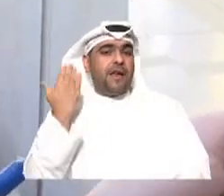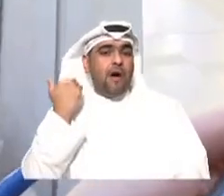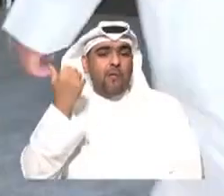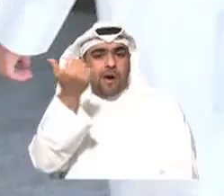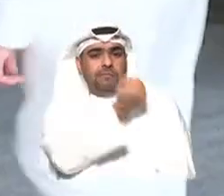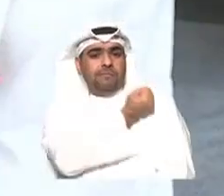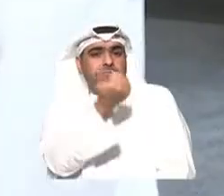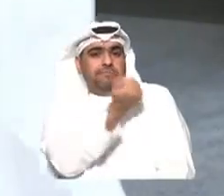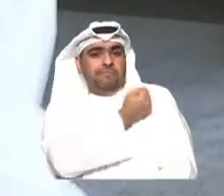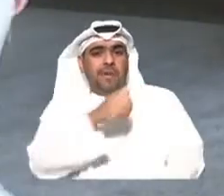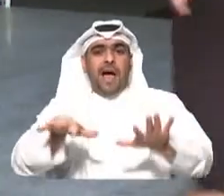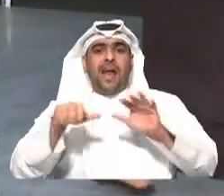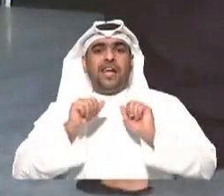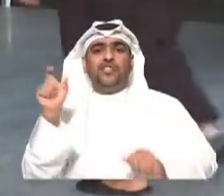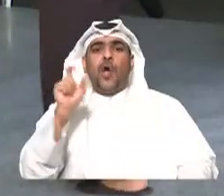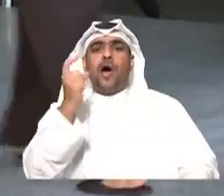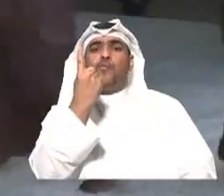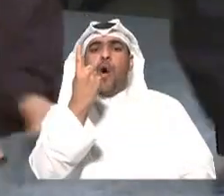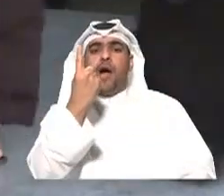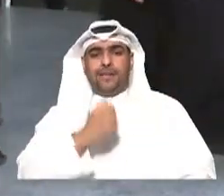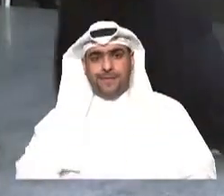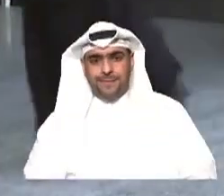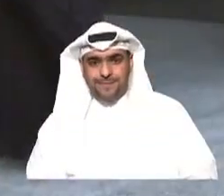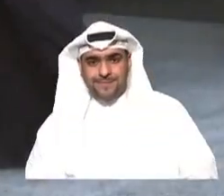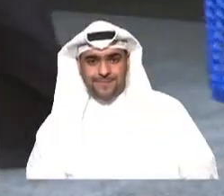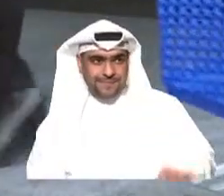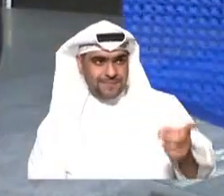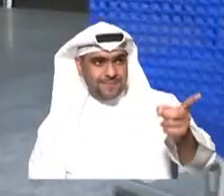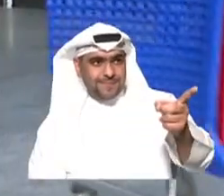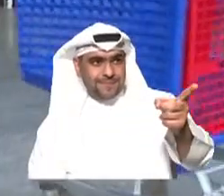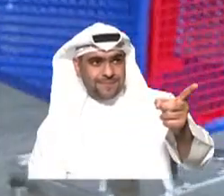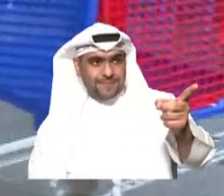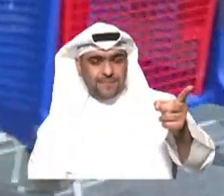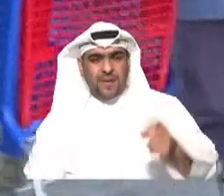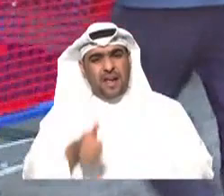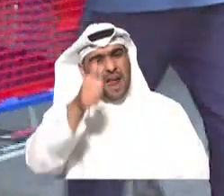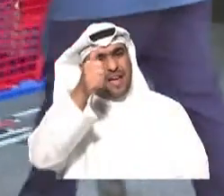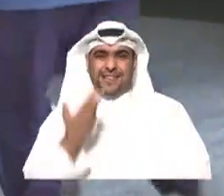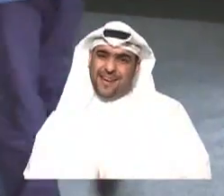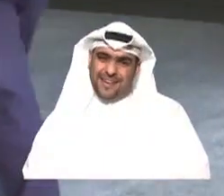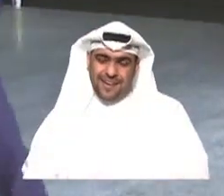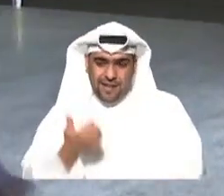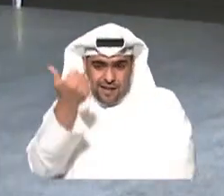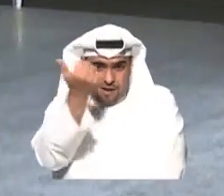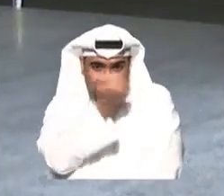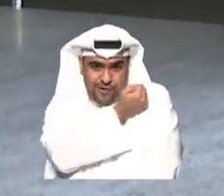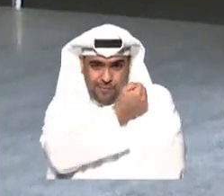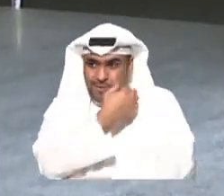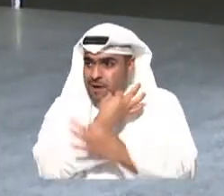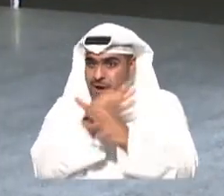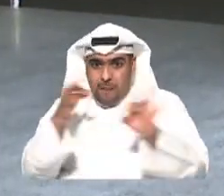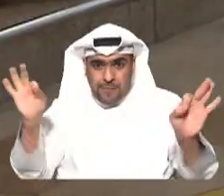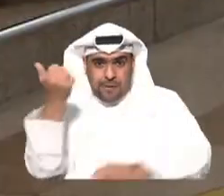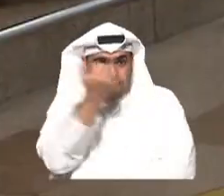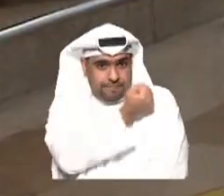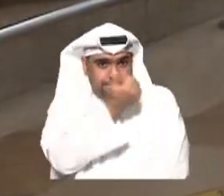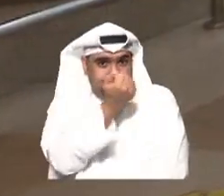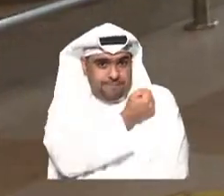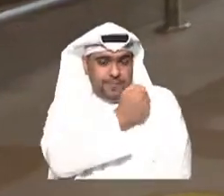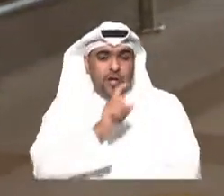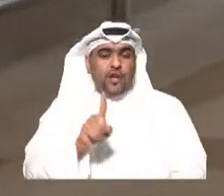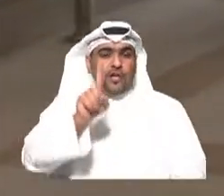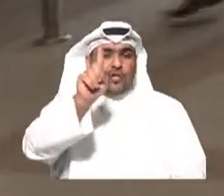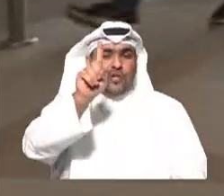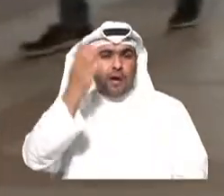واحد. حاليا ضروري للمجتمع، ضروري على اساس الحياه تتفتح والتجاره تنشط والناس تسافر والناس ترجع للحياه الطبيعيه. من